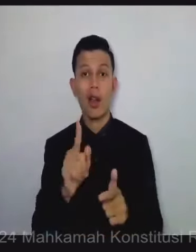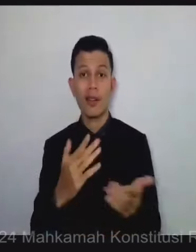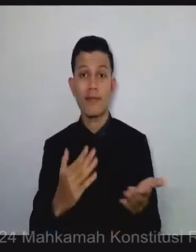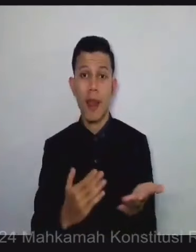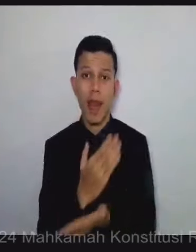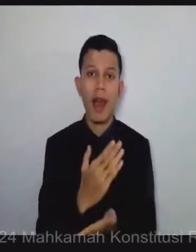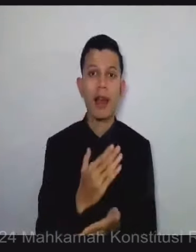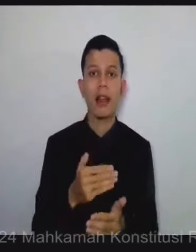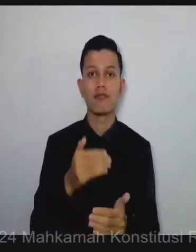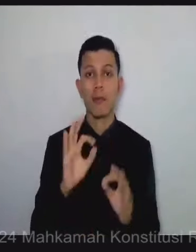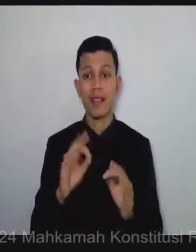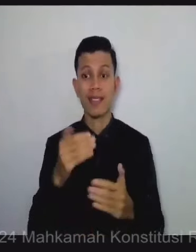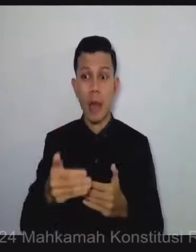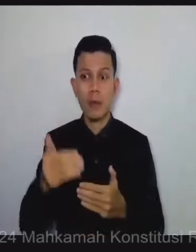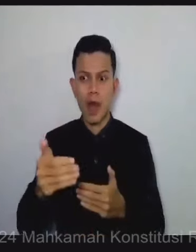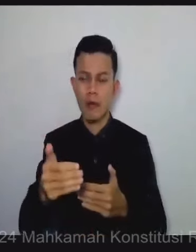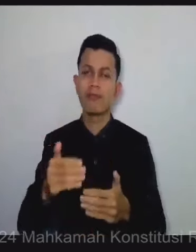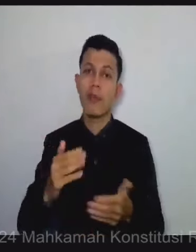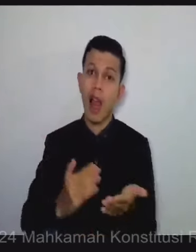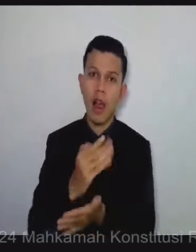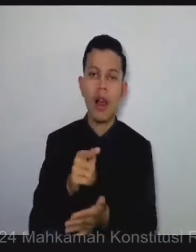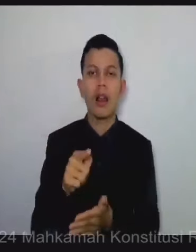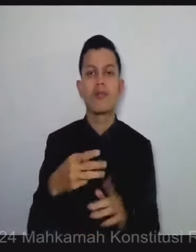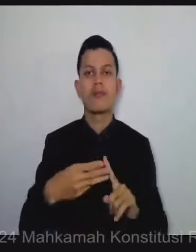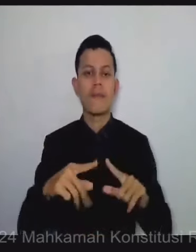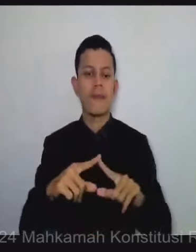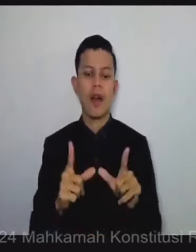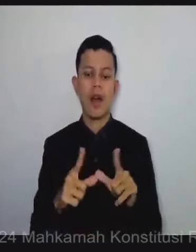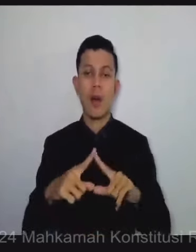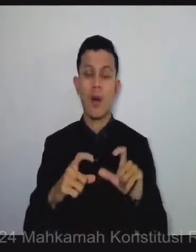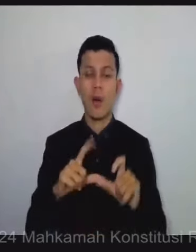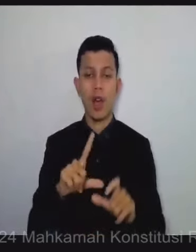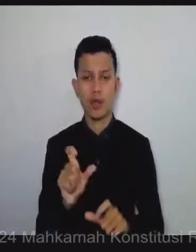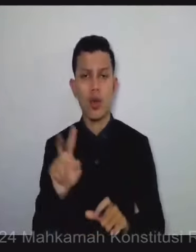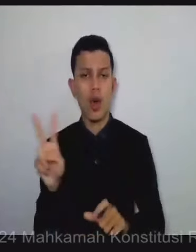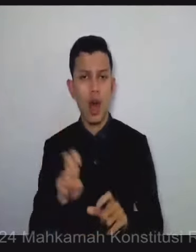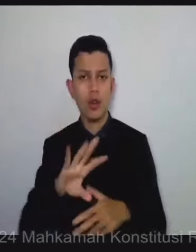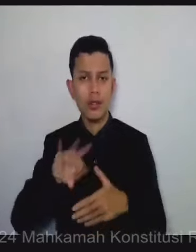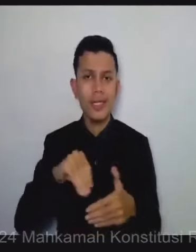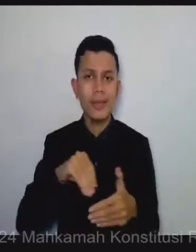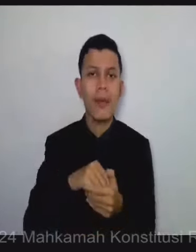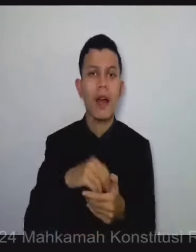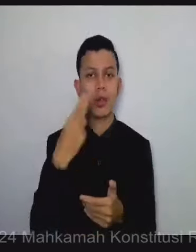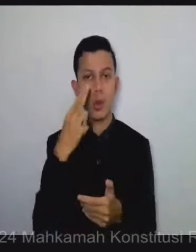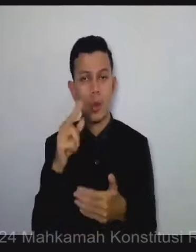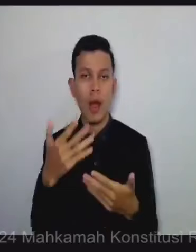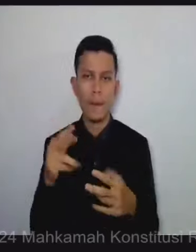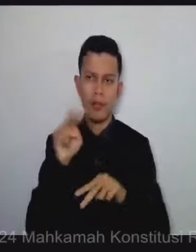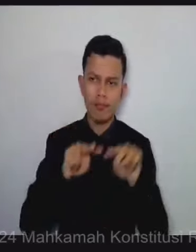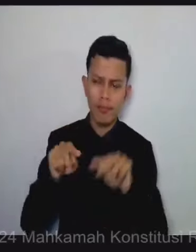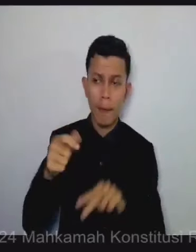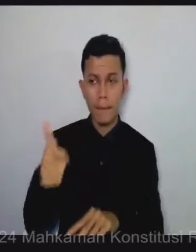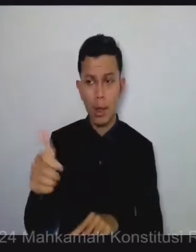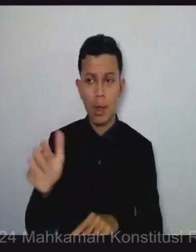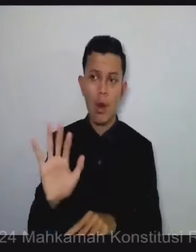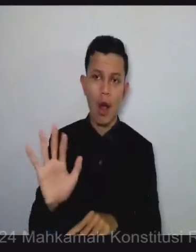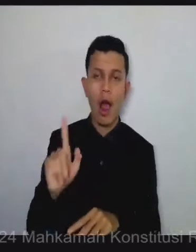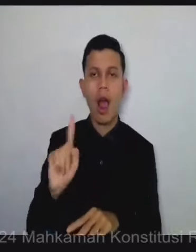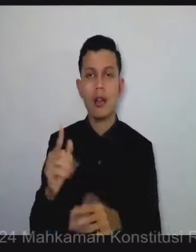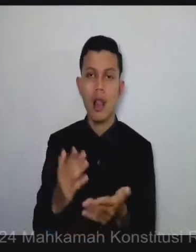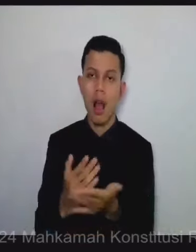tahapan Pemilu sehingga bwas su harus masuk ke dalam substansi Laporan atau temuan untuk membuktikan ada tidaknya secara substans al telah terjadi